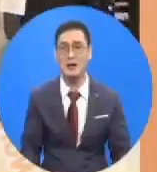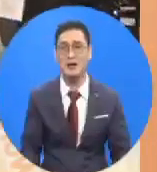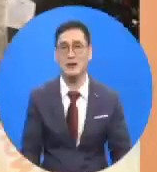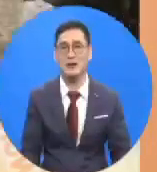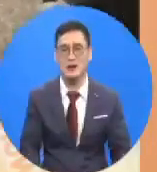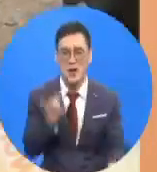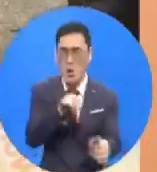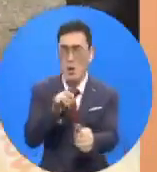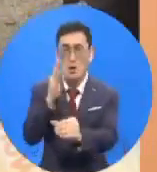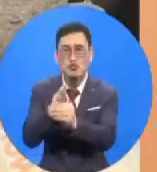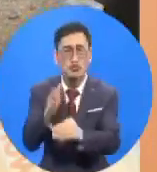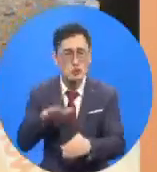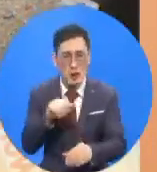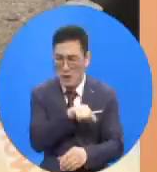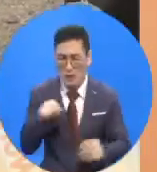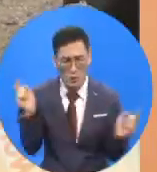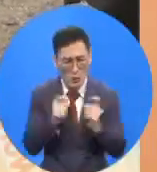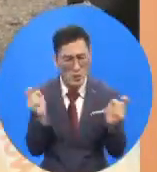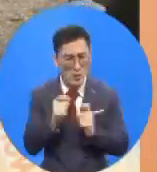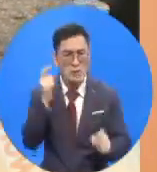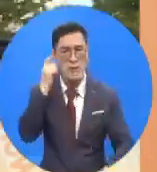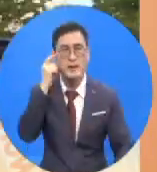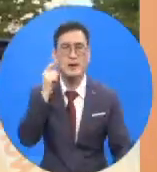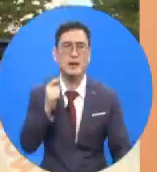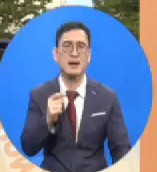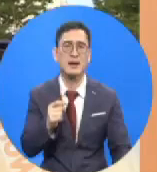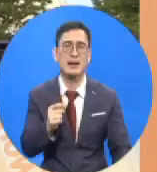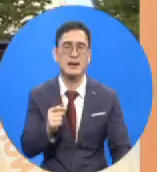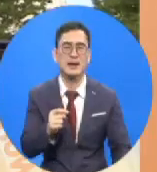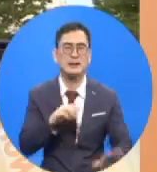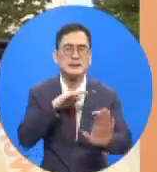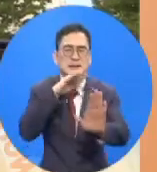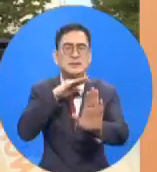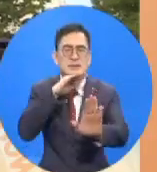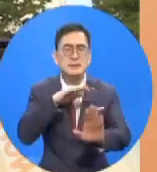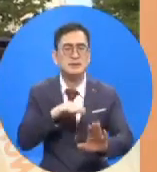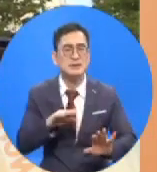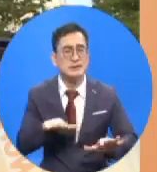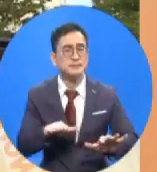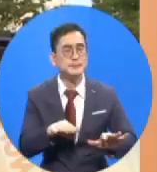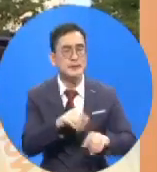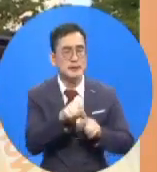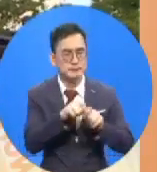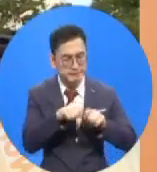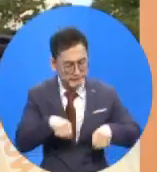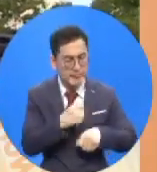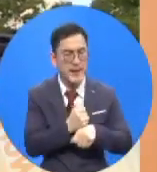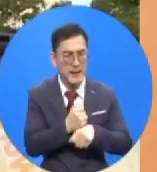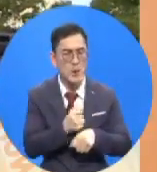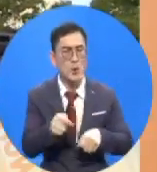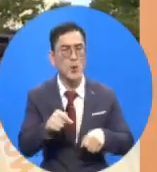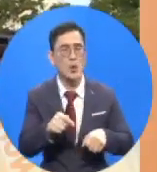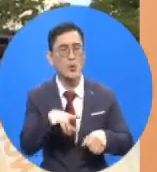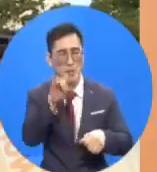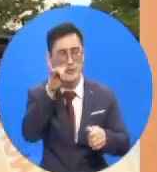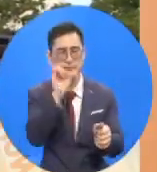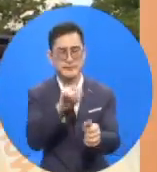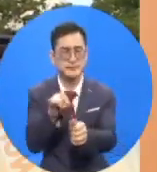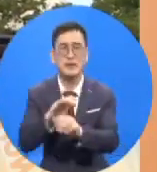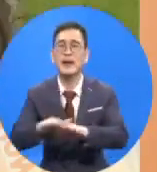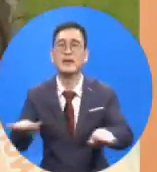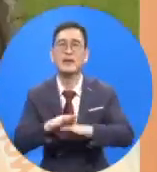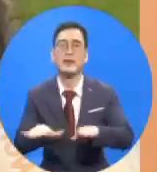이미 에서 전 좀 시간을 두고 수기 하는 자세로 함께 좀 다시 한 번 봐 물러서 주셨으면 어떨까 당부를 드리고